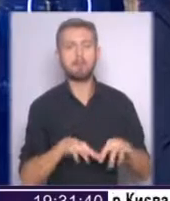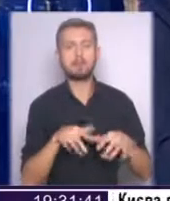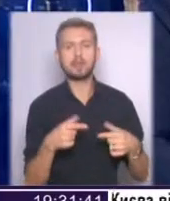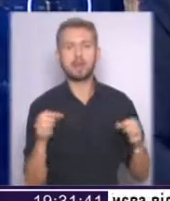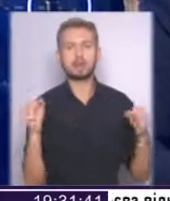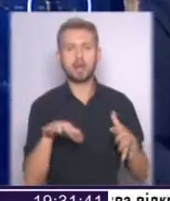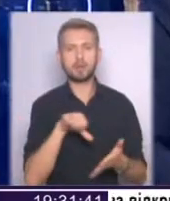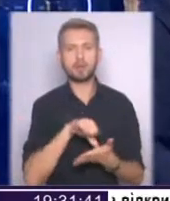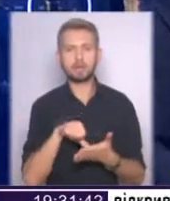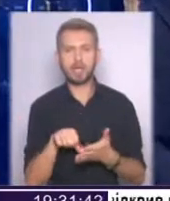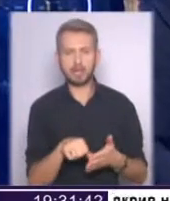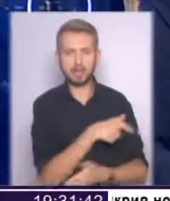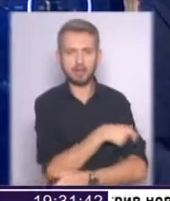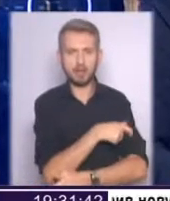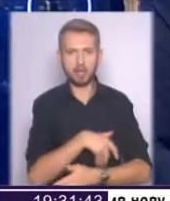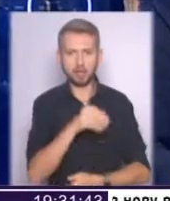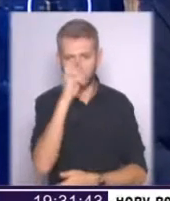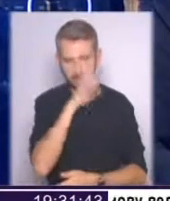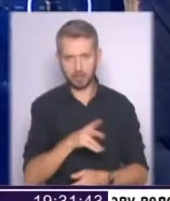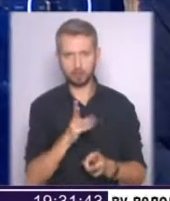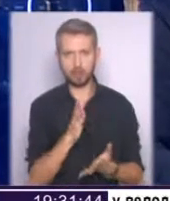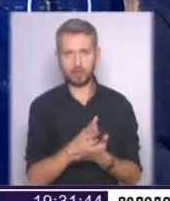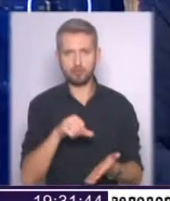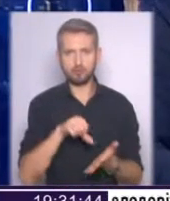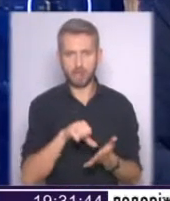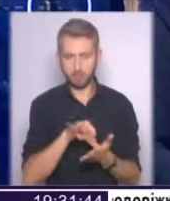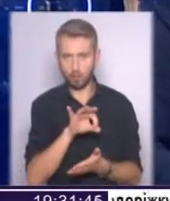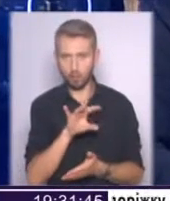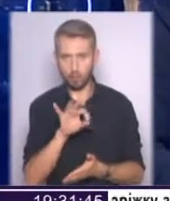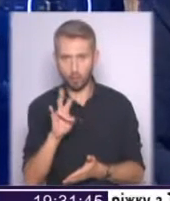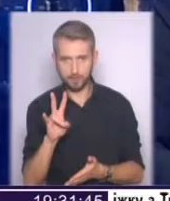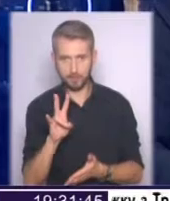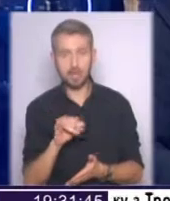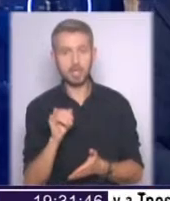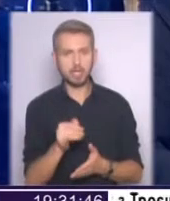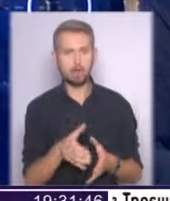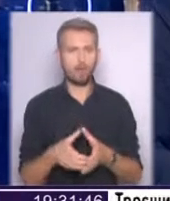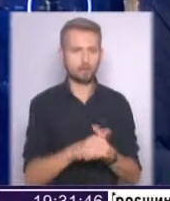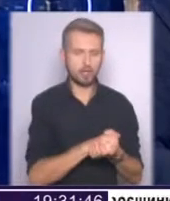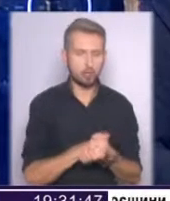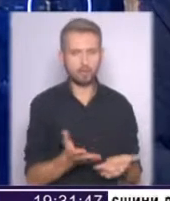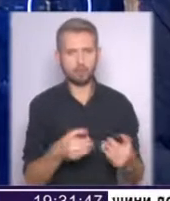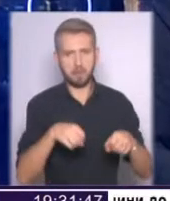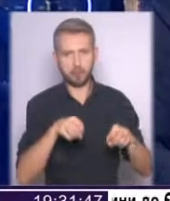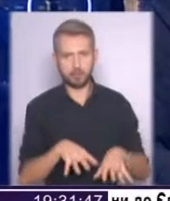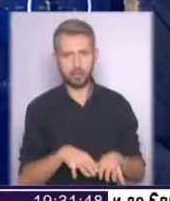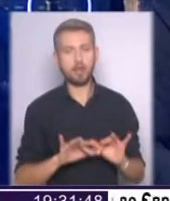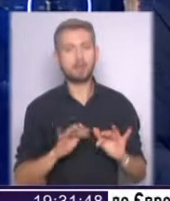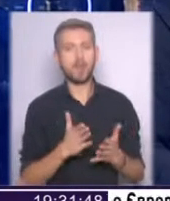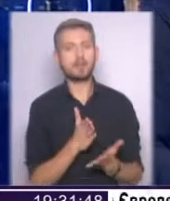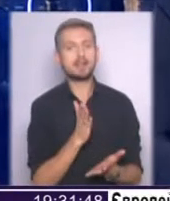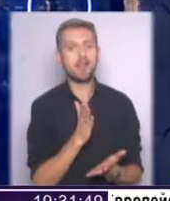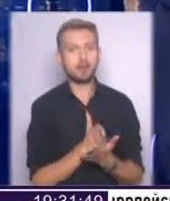збираються представники-делегати всіх країн, які є членами Організації Об'єднаних Націй, і консолідовано приймають рішення. В разі